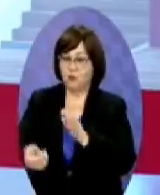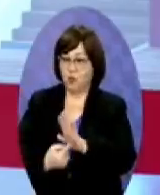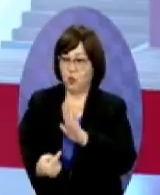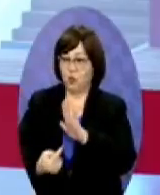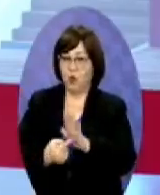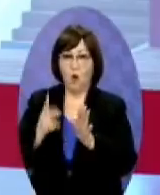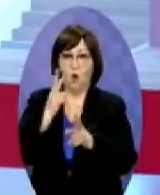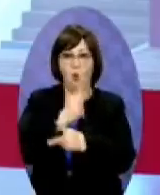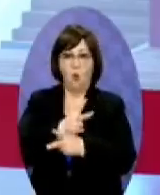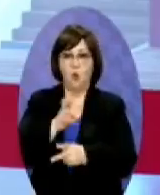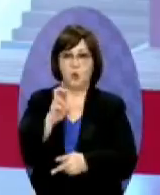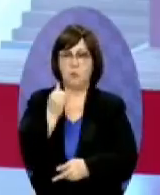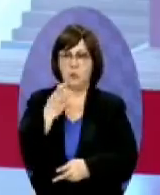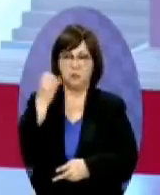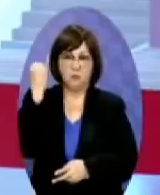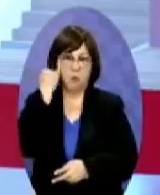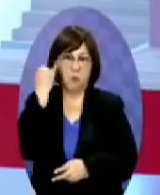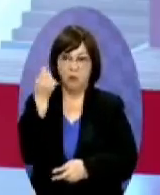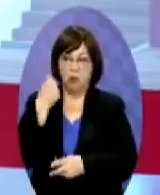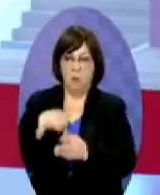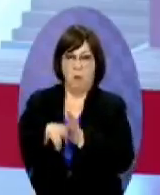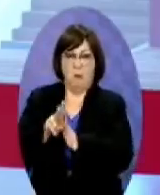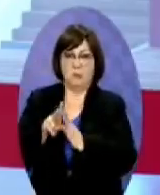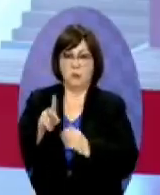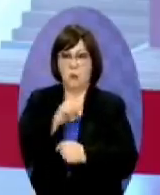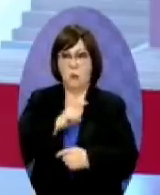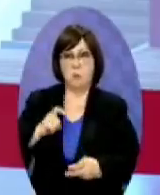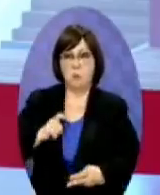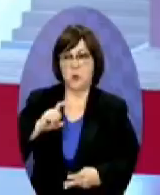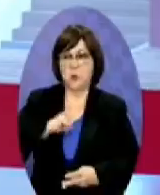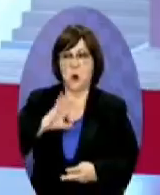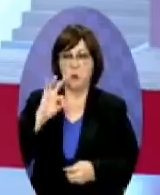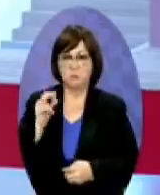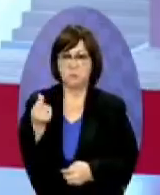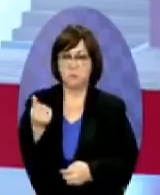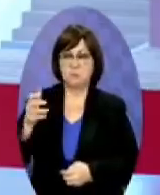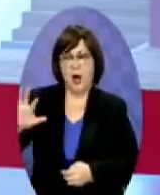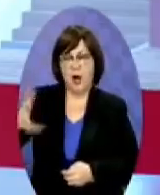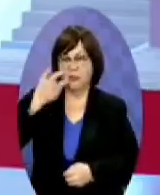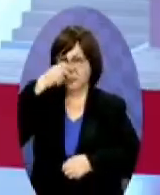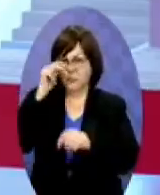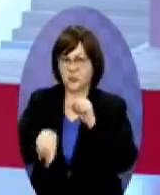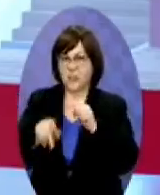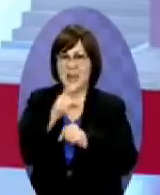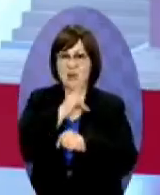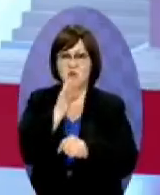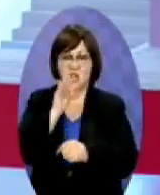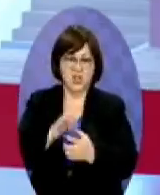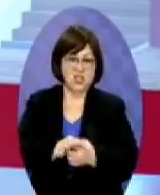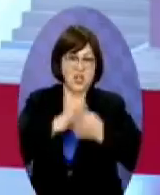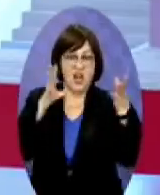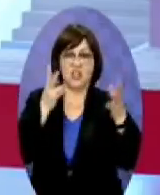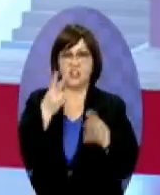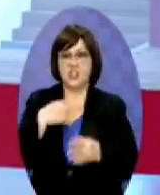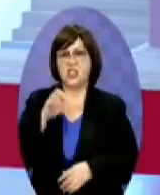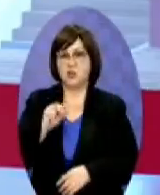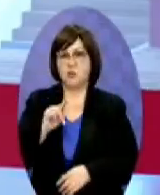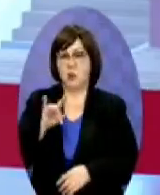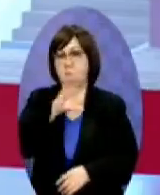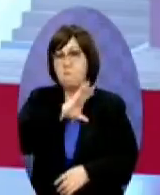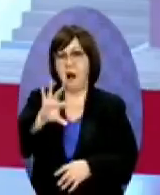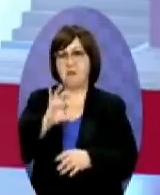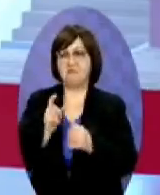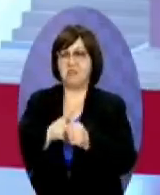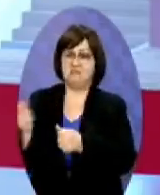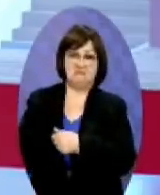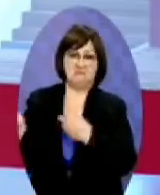гэж үзсэн байна. Энэ дагуу эрүүгийн хэрэг үзэхээр хэрэг бүртгэлтийн хэрэг нээж нийслэлийн прокурорын газарт шилжүүлжээ. Өнөөдөр